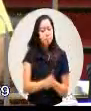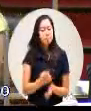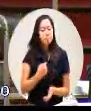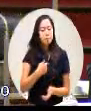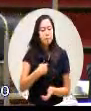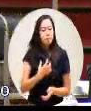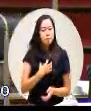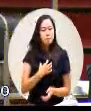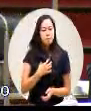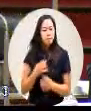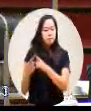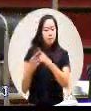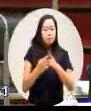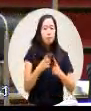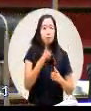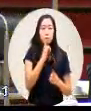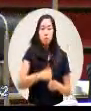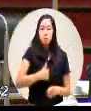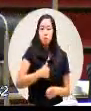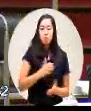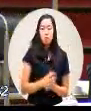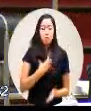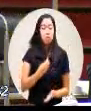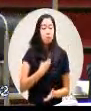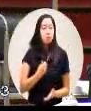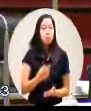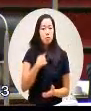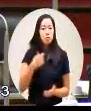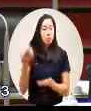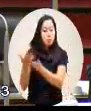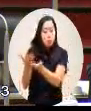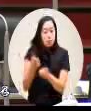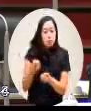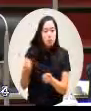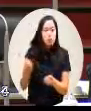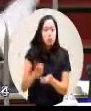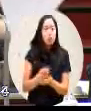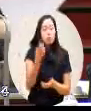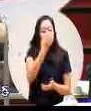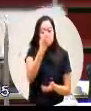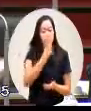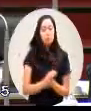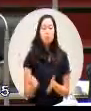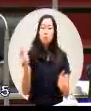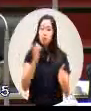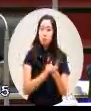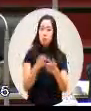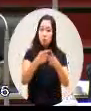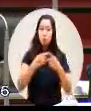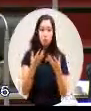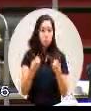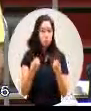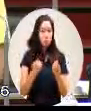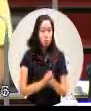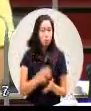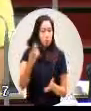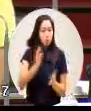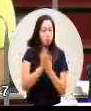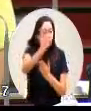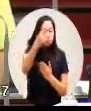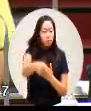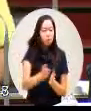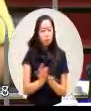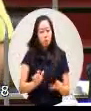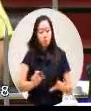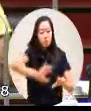讲伊真心不怕火炼，伊要接受咱。咱的检验结果无来，后壁我讲啊规大堆，